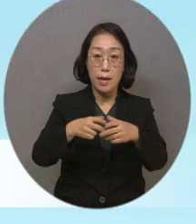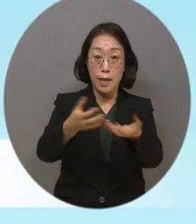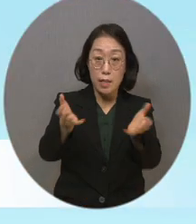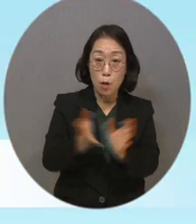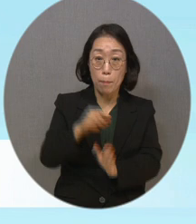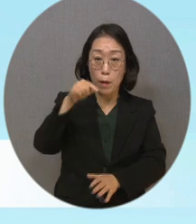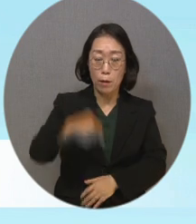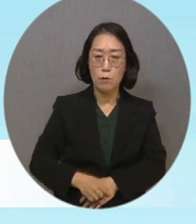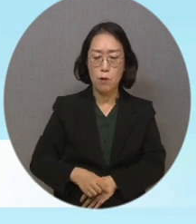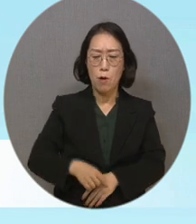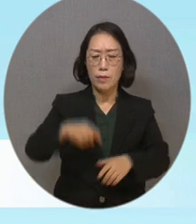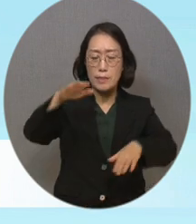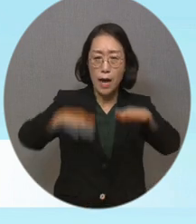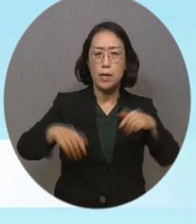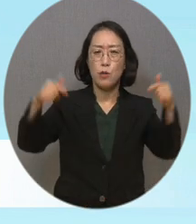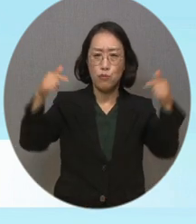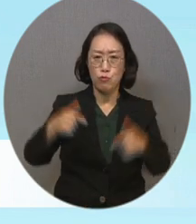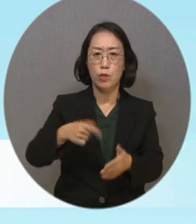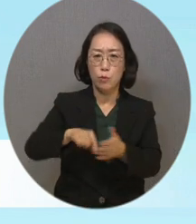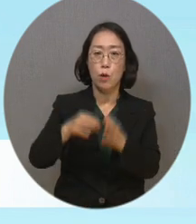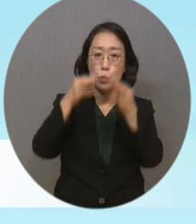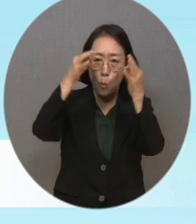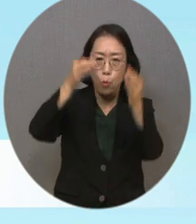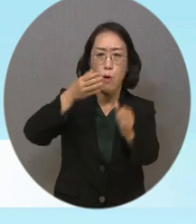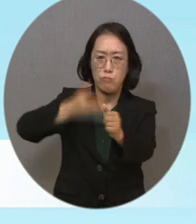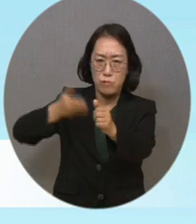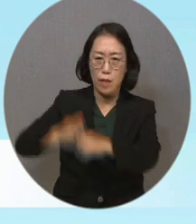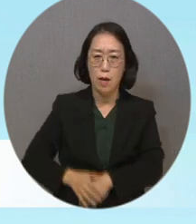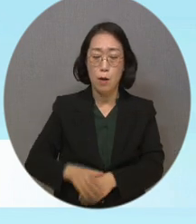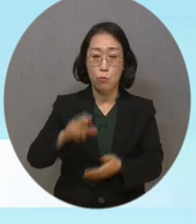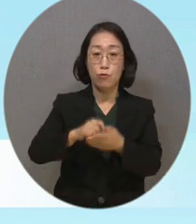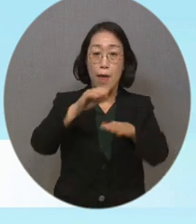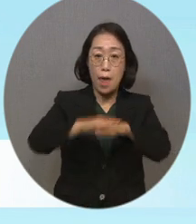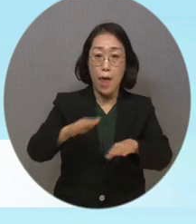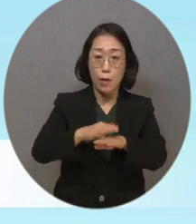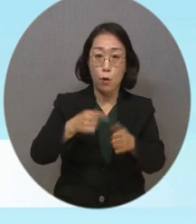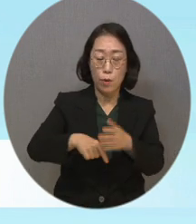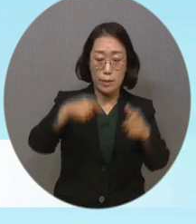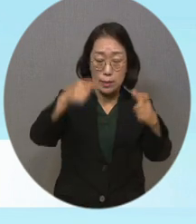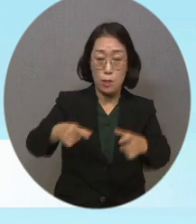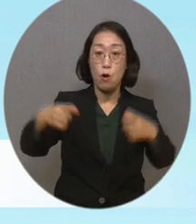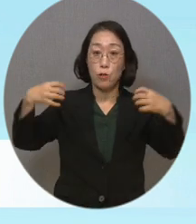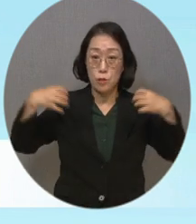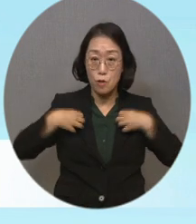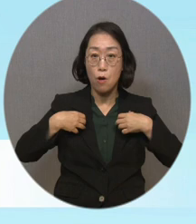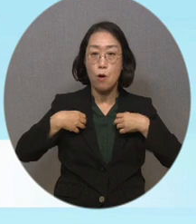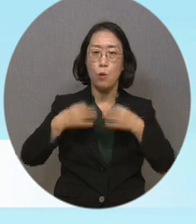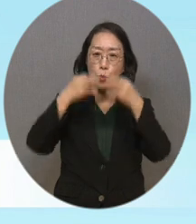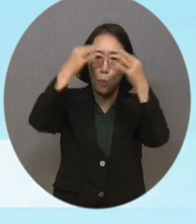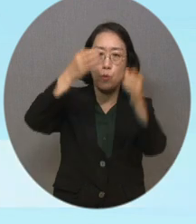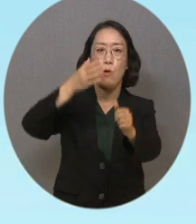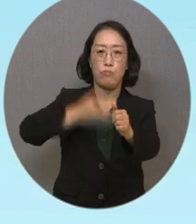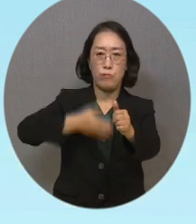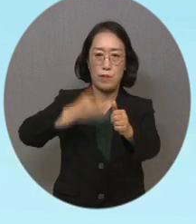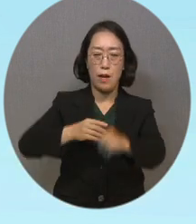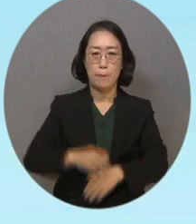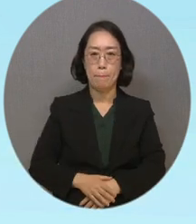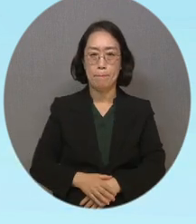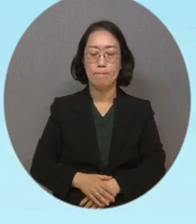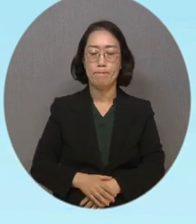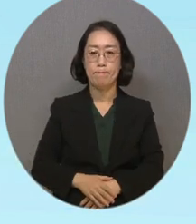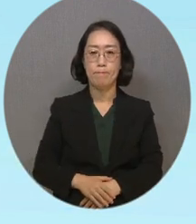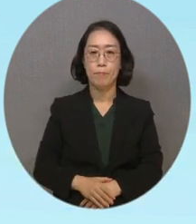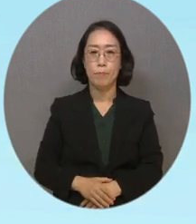격차를 줄이기 위한 노력을 강조하며 현 문제를 해소하기 위한 지자체의 노력을 촉구했습니다.